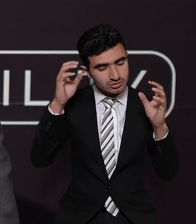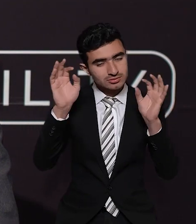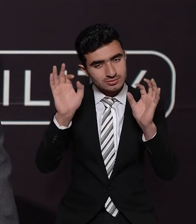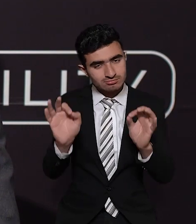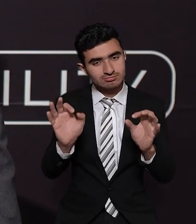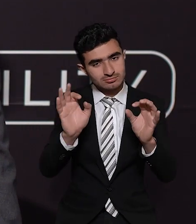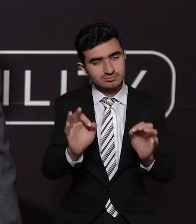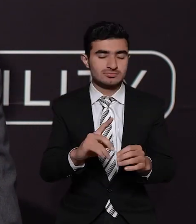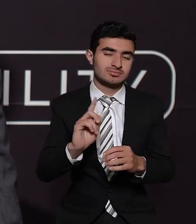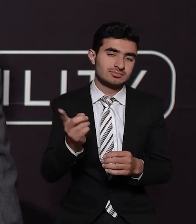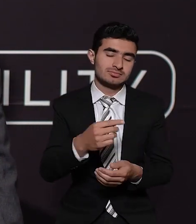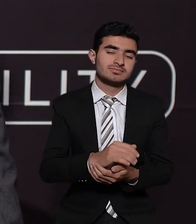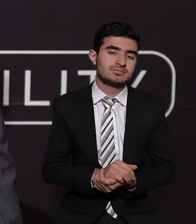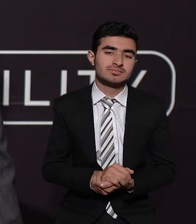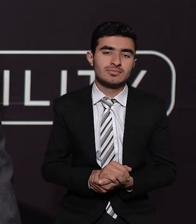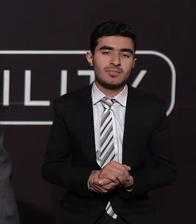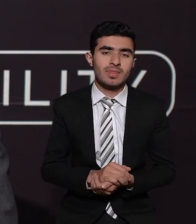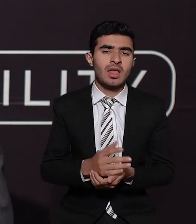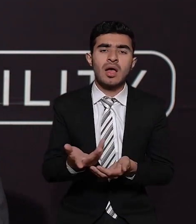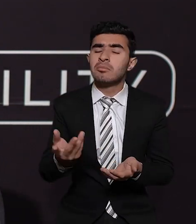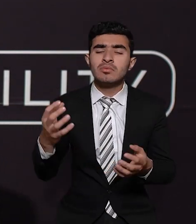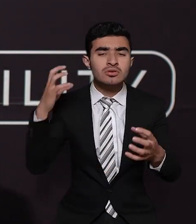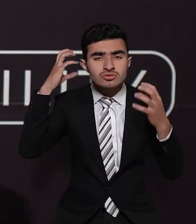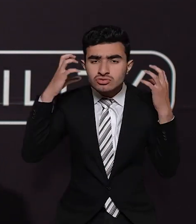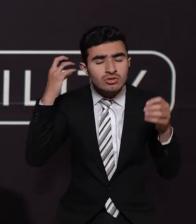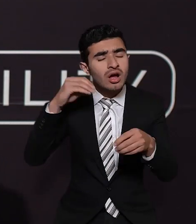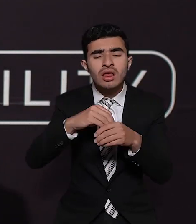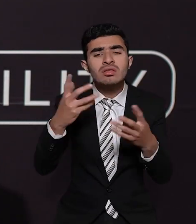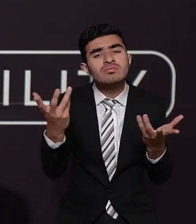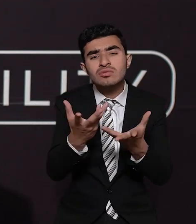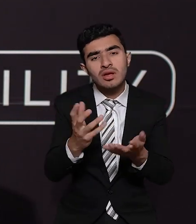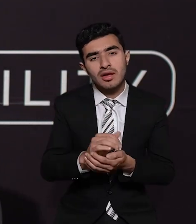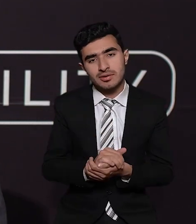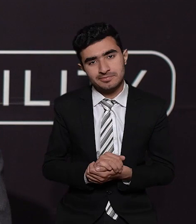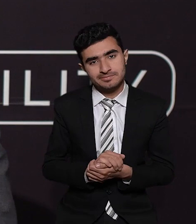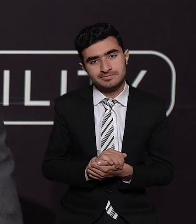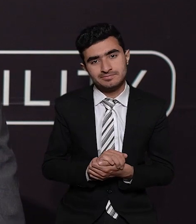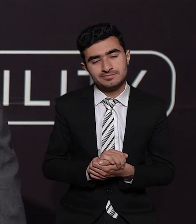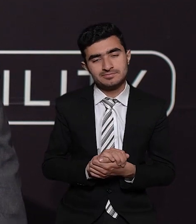سٹریس اور سٹریس۔ آخر یہ سٹریس ہے کیا؟